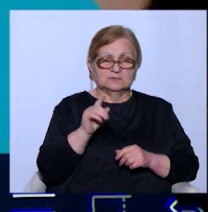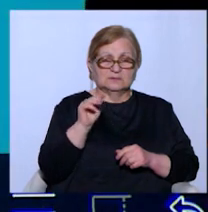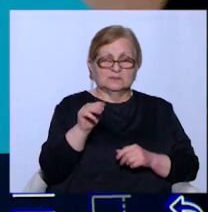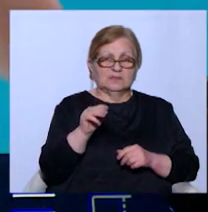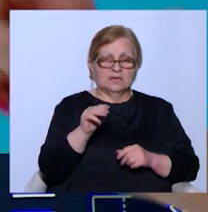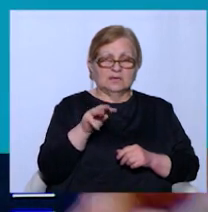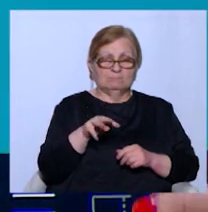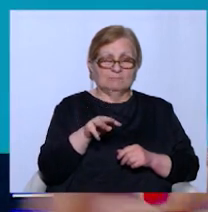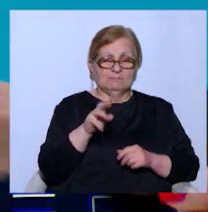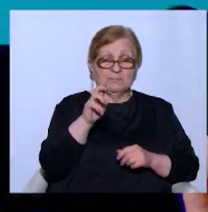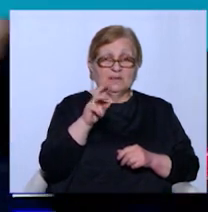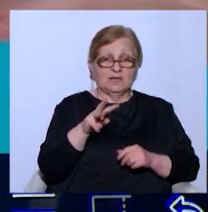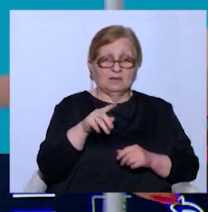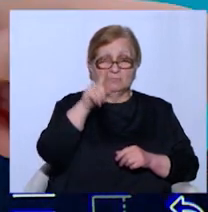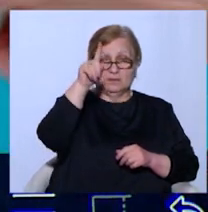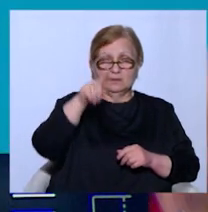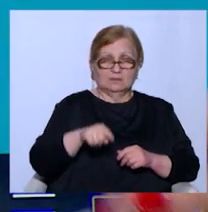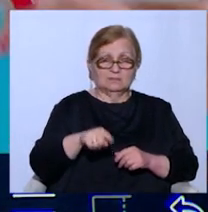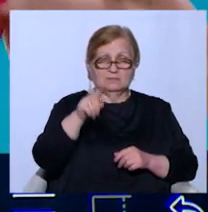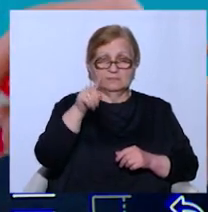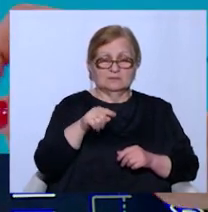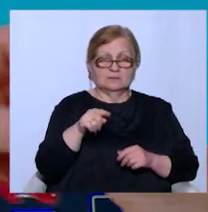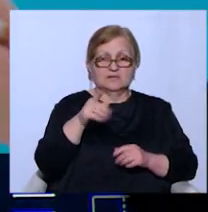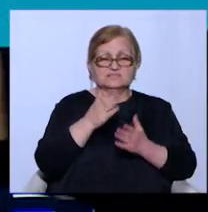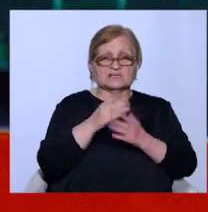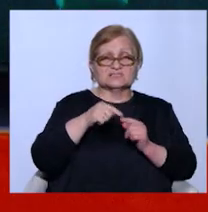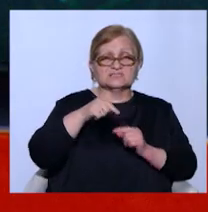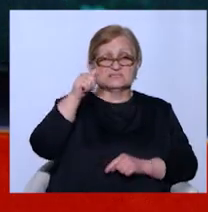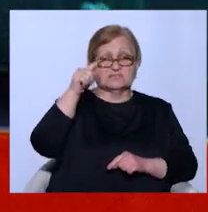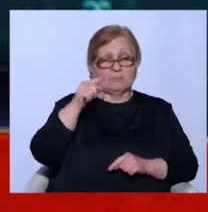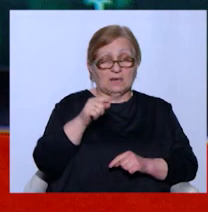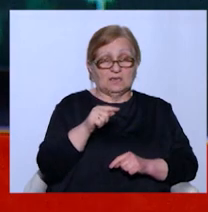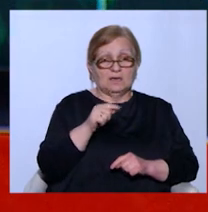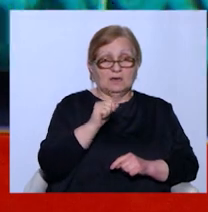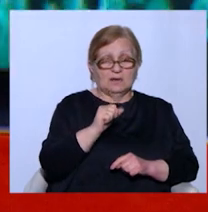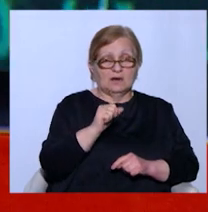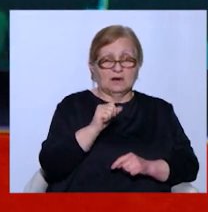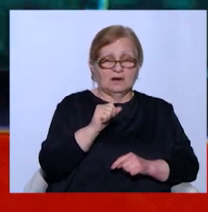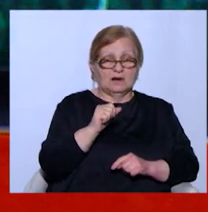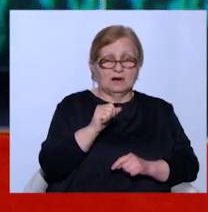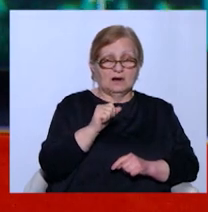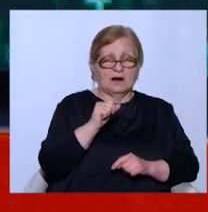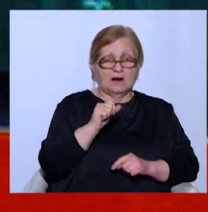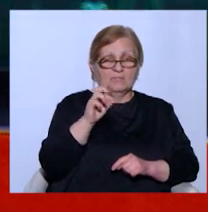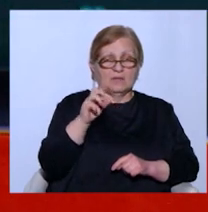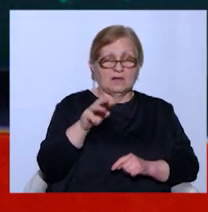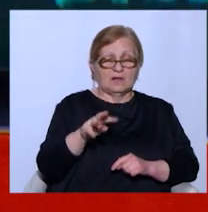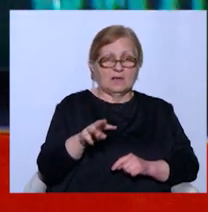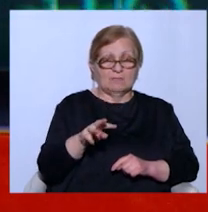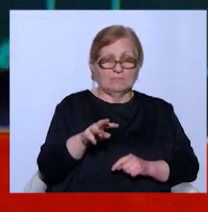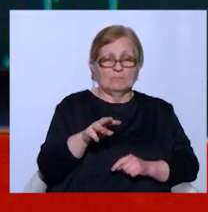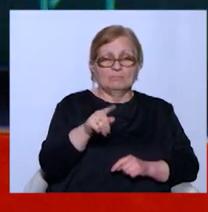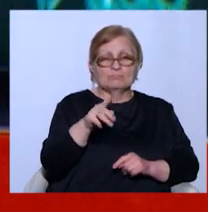აი აქ B M არის მართობული AC გვერდის და არის სიმაღლე და განვიხილოთ A B M მართკუთხა